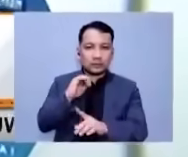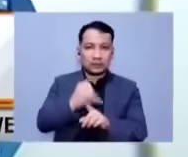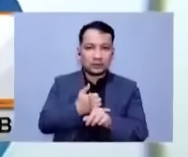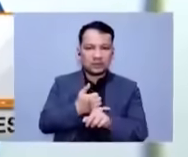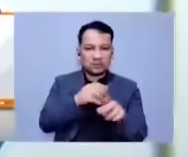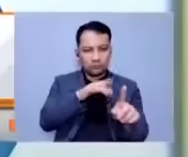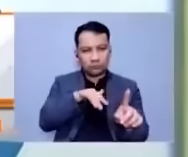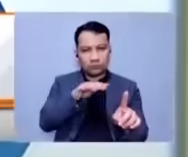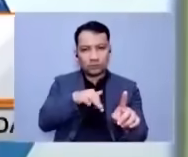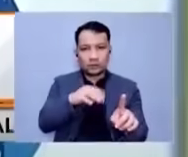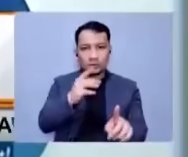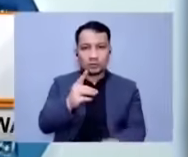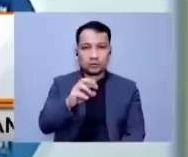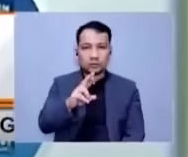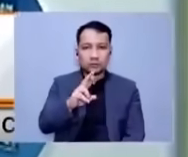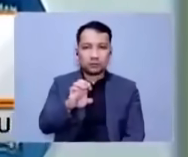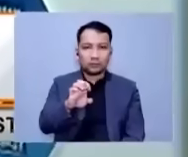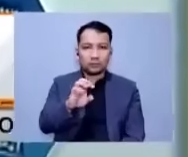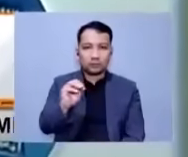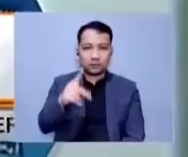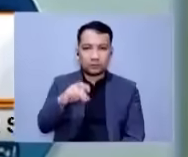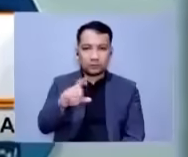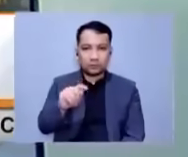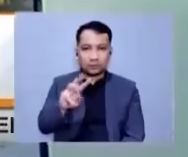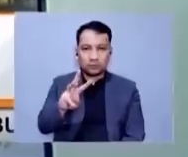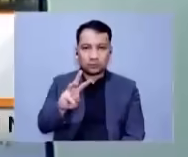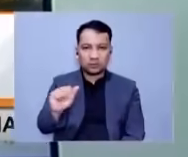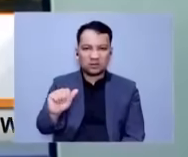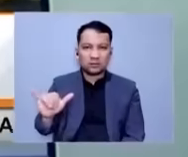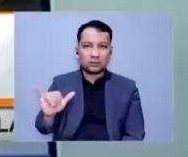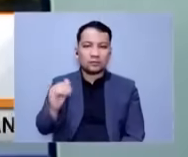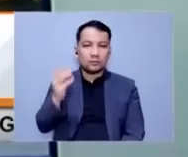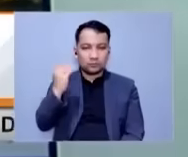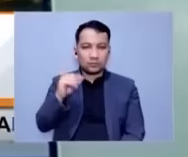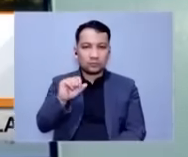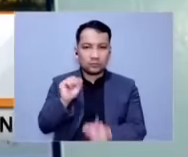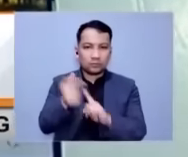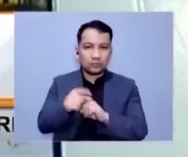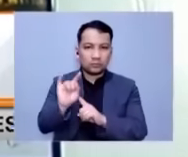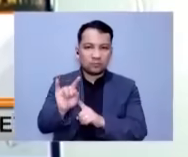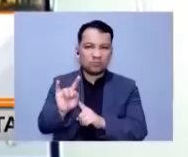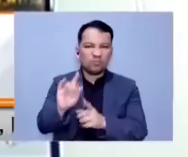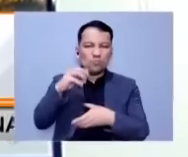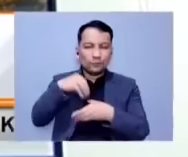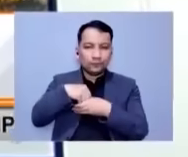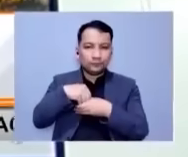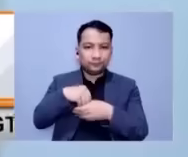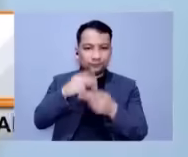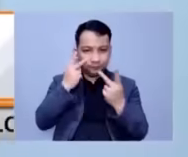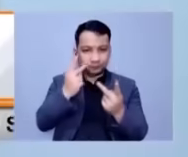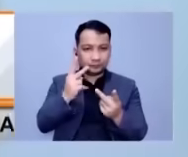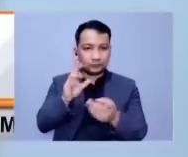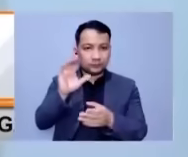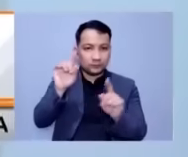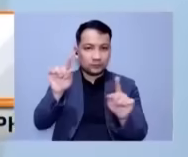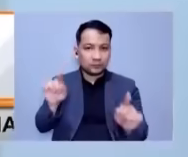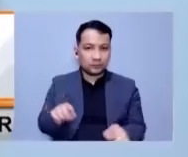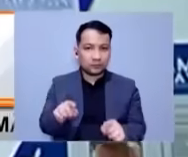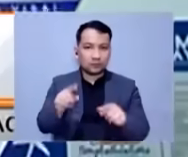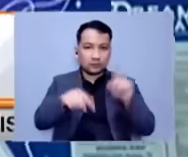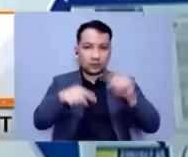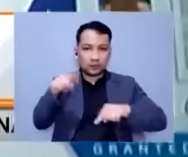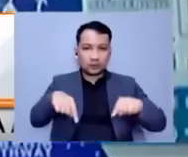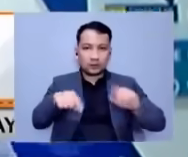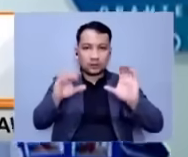Dream Pathway Agency sa pamamagitan ng social media. Sa loob ng opisina, nakita ng mga operatiba ang iba't ibang